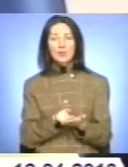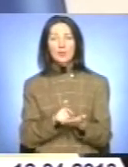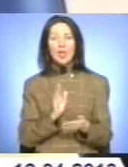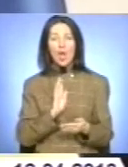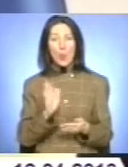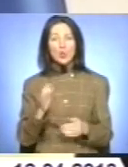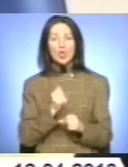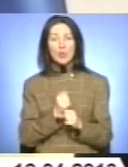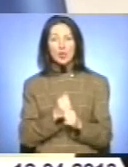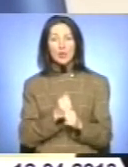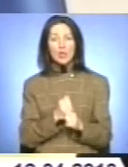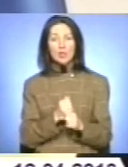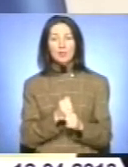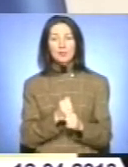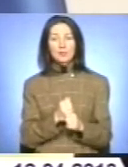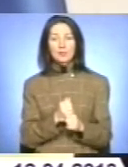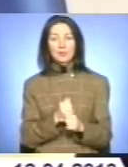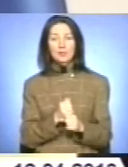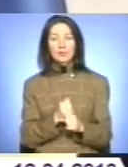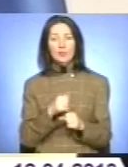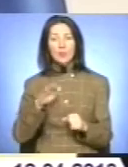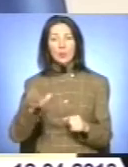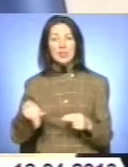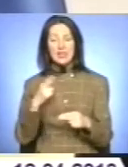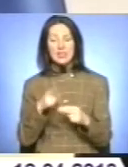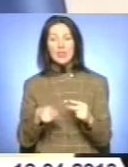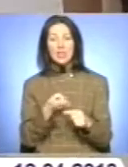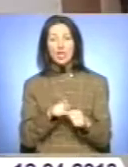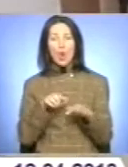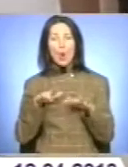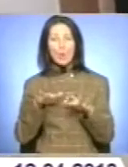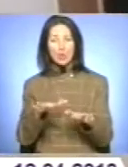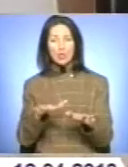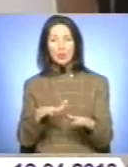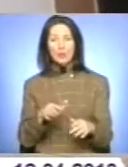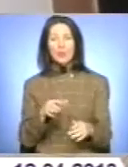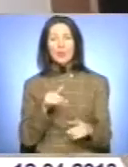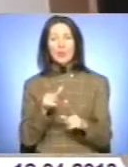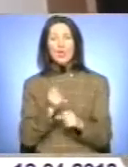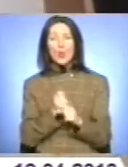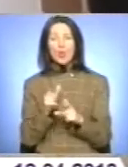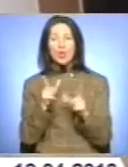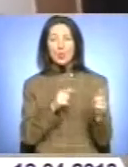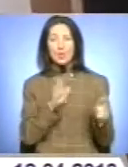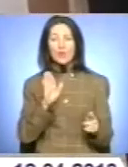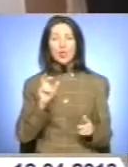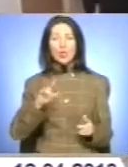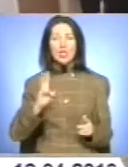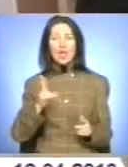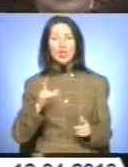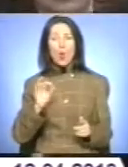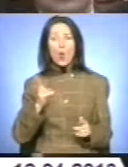будуть працювати після завершення цього процесу. Під час робочої поїздки Віктор Янукович відвідав